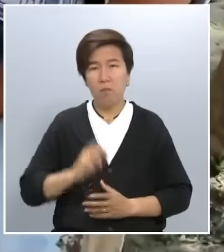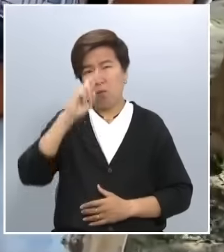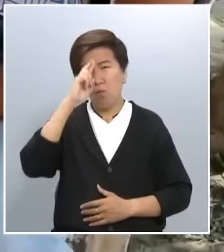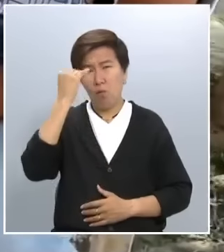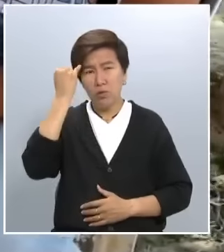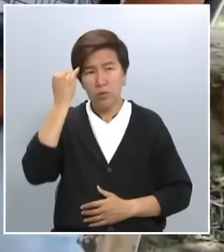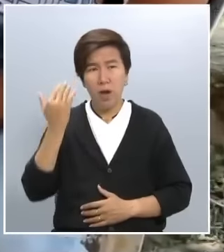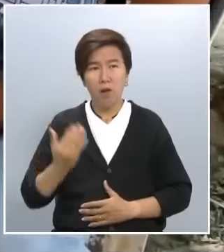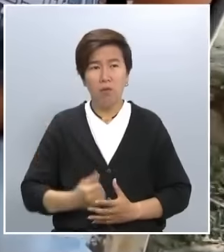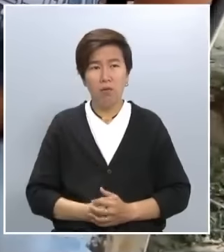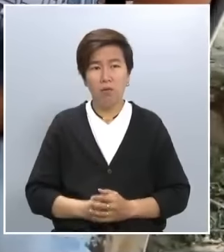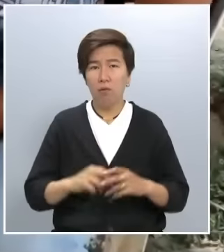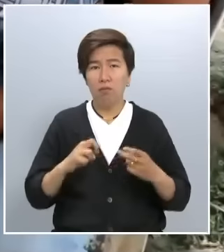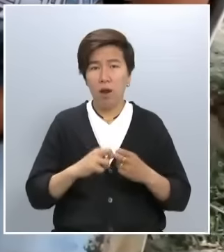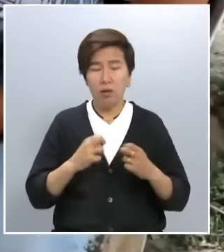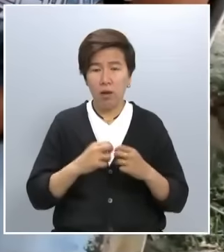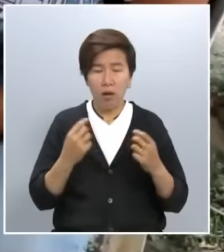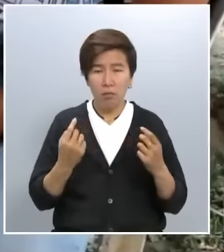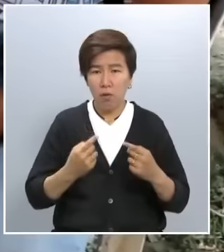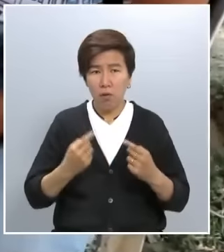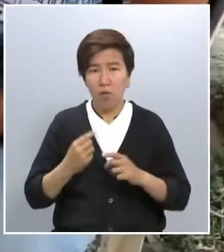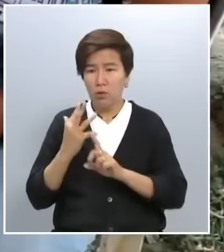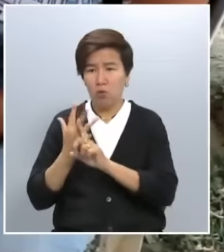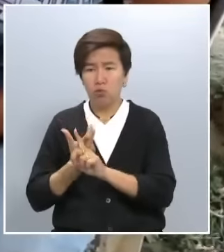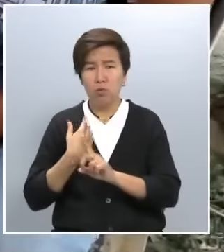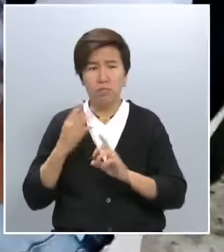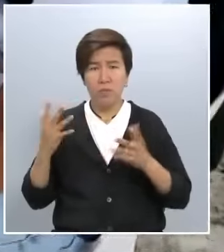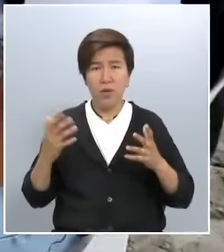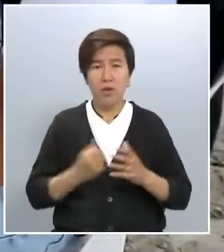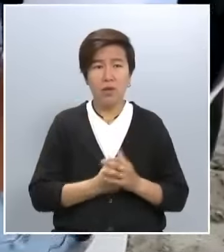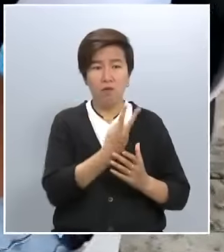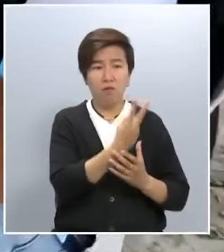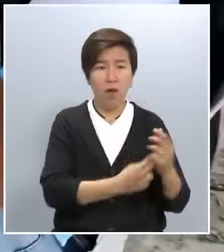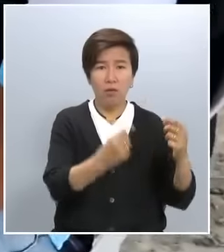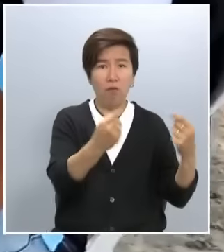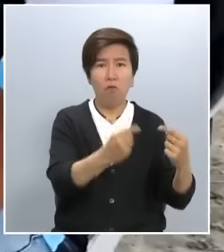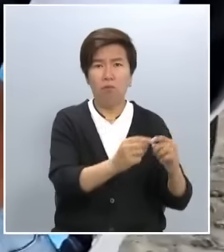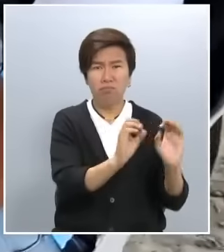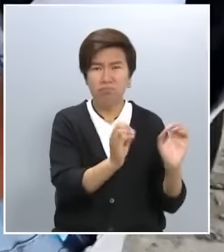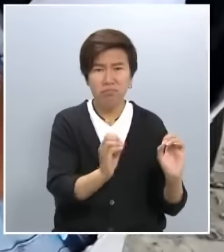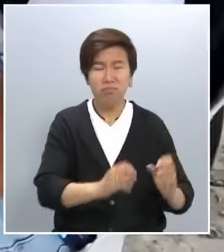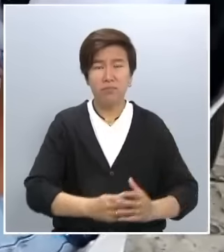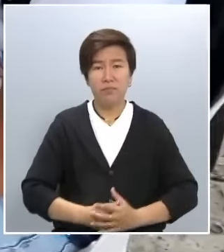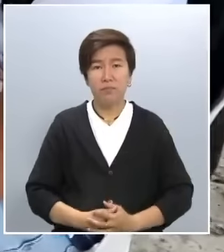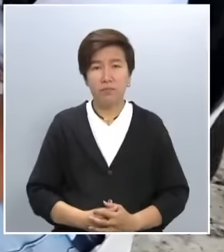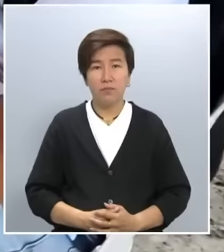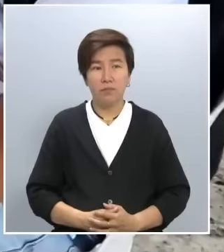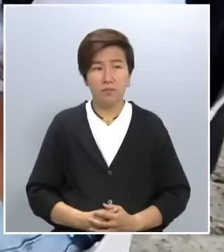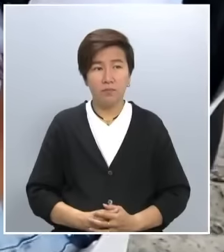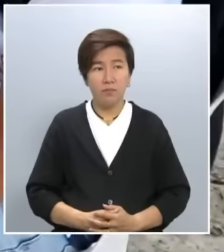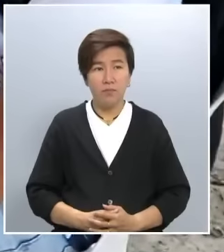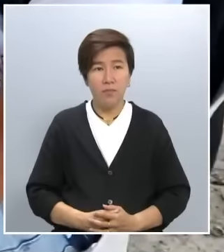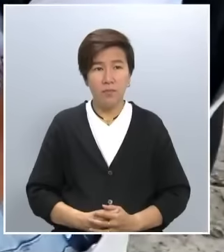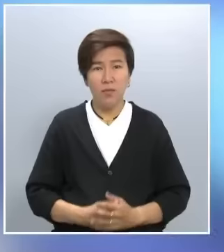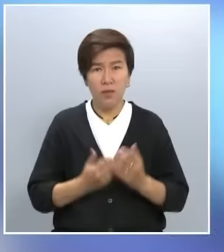ยืนยันว่าไม่ได้มีเรื่องชู้สาวแล้วภรรยาของตนก็ไม่เคยมีเรื่องบาดหมางกับใครด้วยตอนนี้อาการของภรร